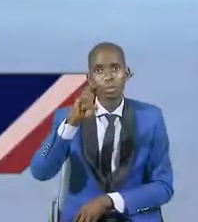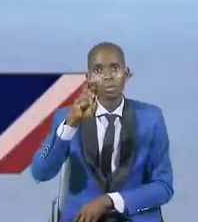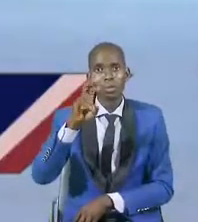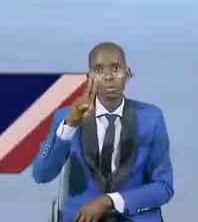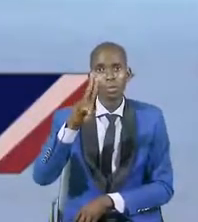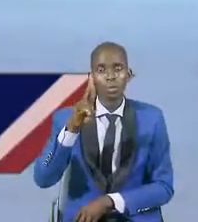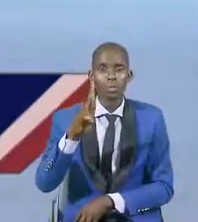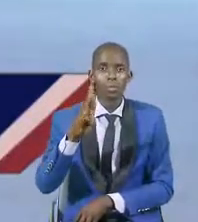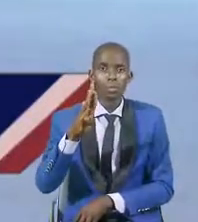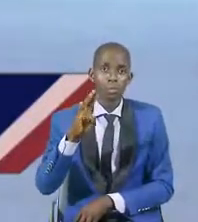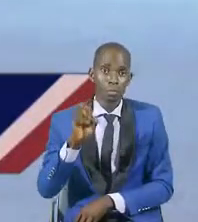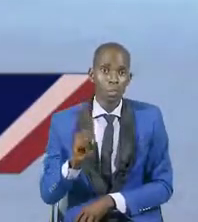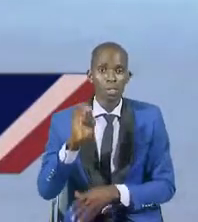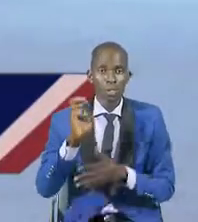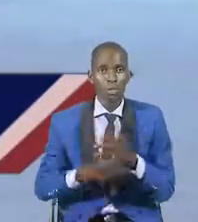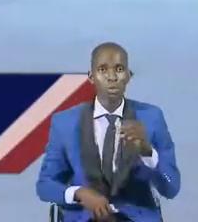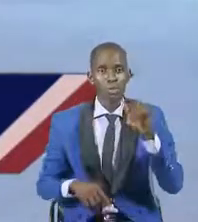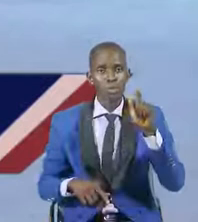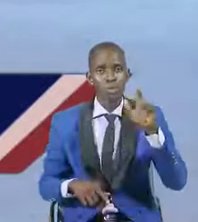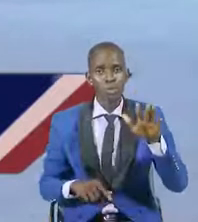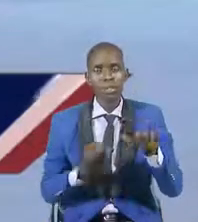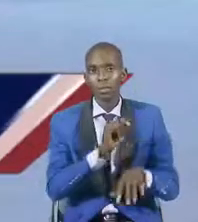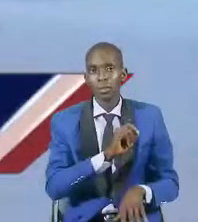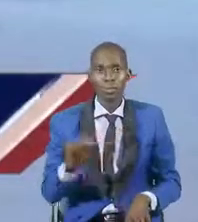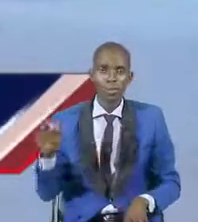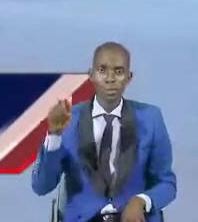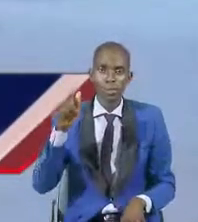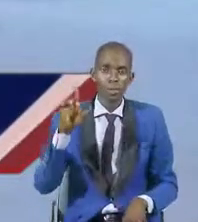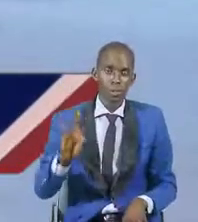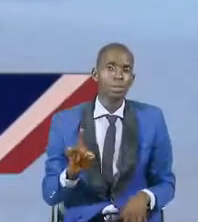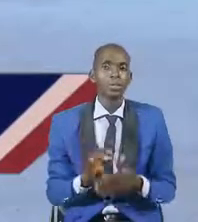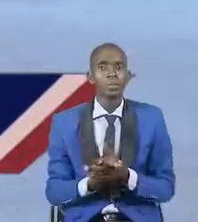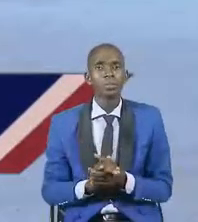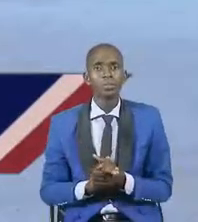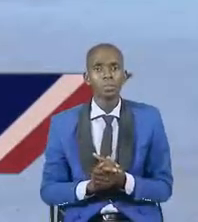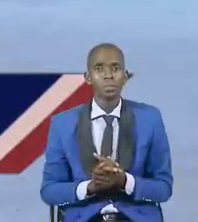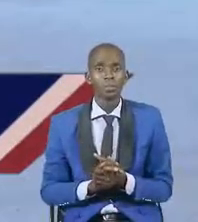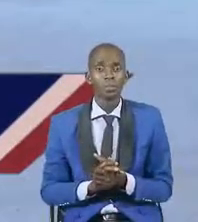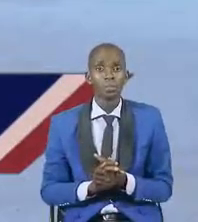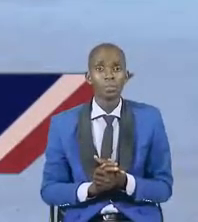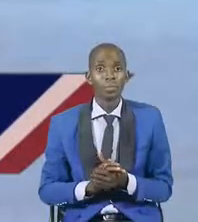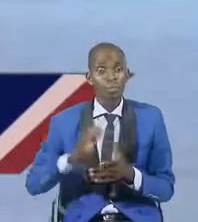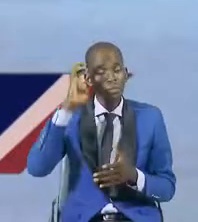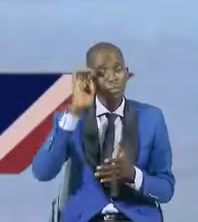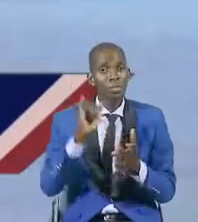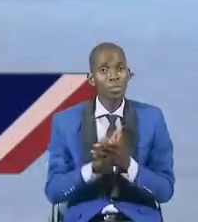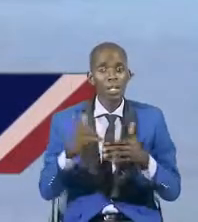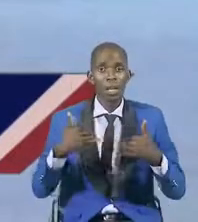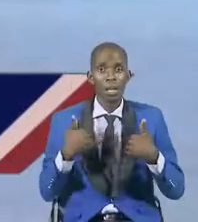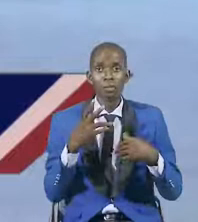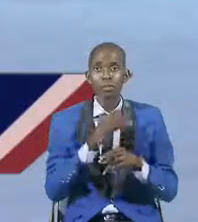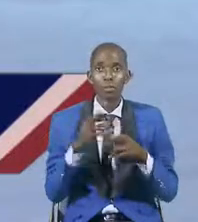25, Proverbe chapitre 25, voir le verset